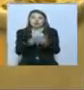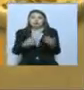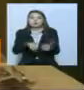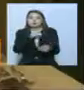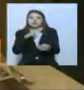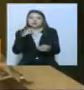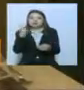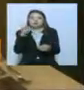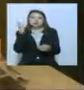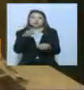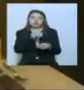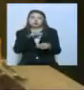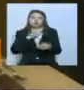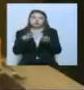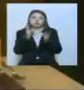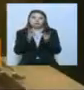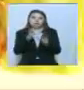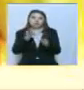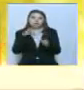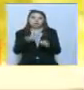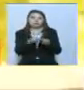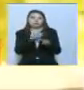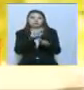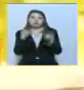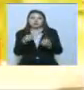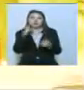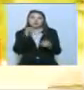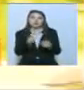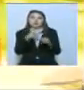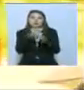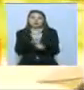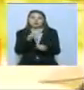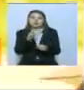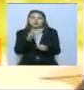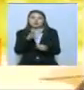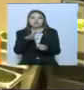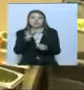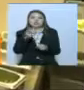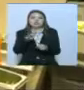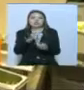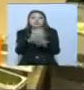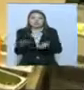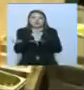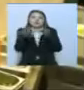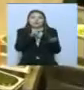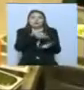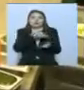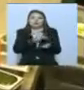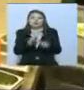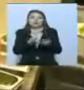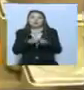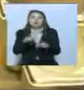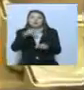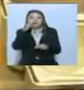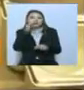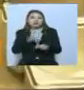лично приготовил один из известных салатов его страны. Как оказалось, господин Чатчаван каждые выходные приглашает коллег-чиновников на гастроужин в